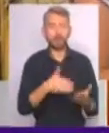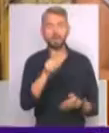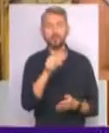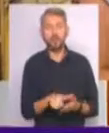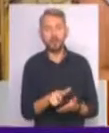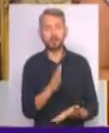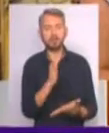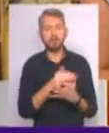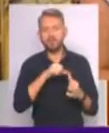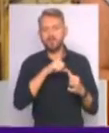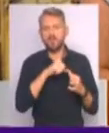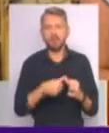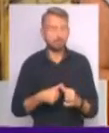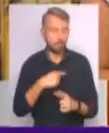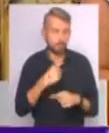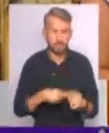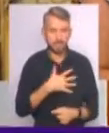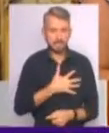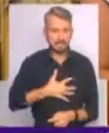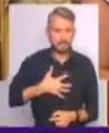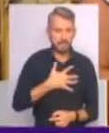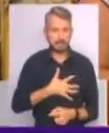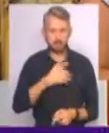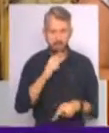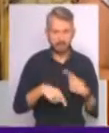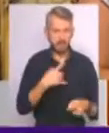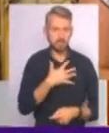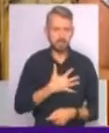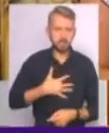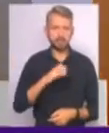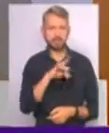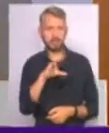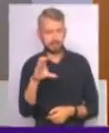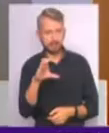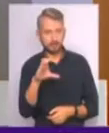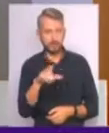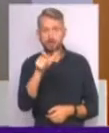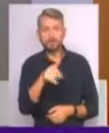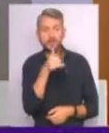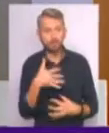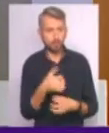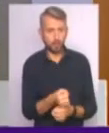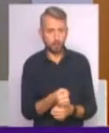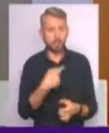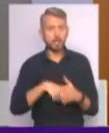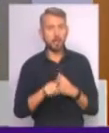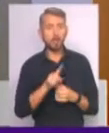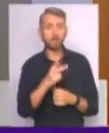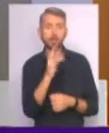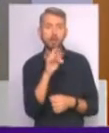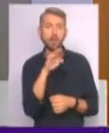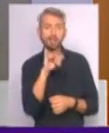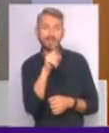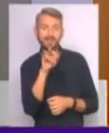находится в хроническом стрессе, постоянно в хроническом, в таком хорошем стрессе, он не может похудеть, потому что кортизол не